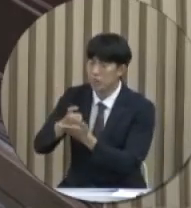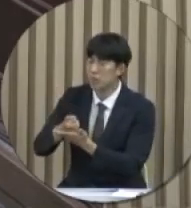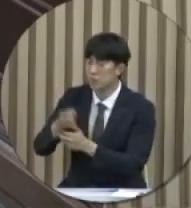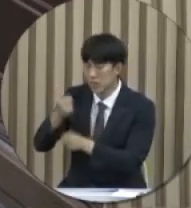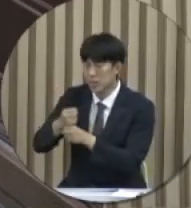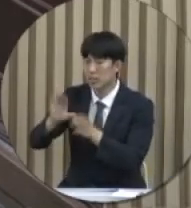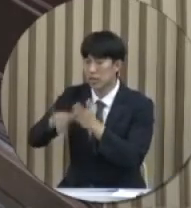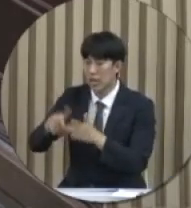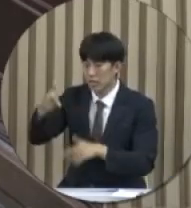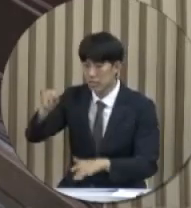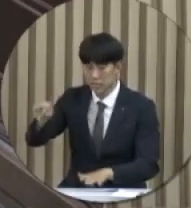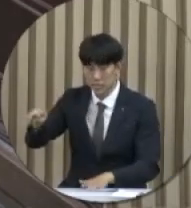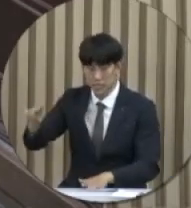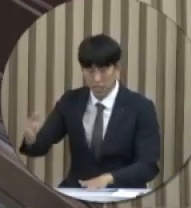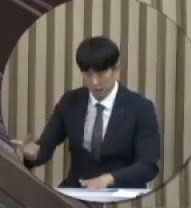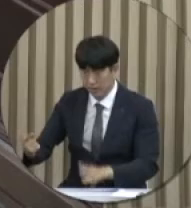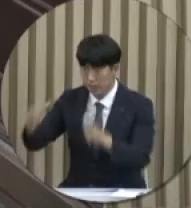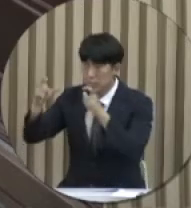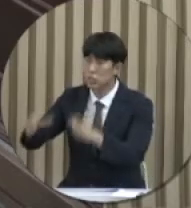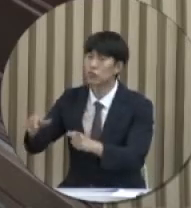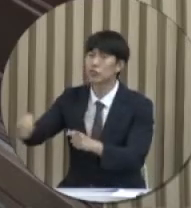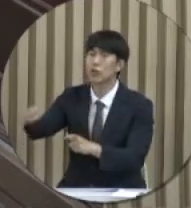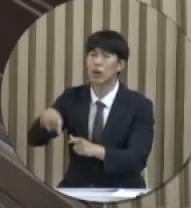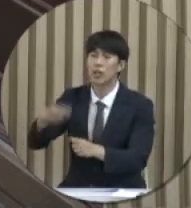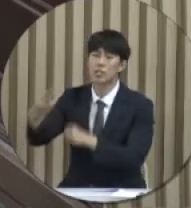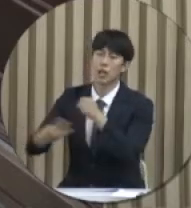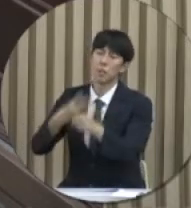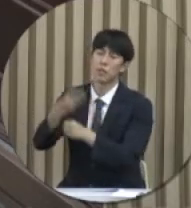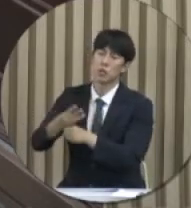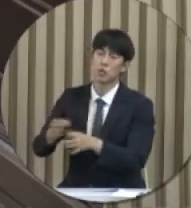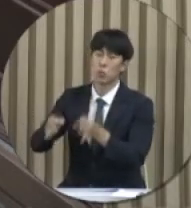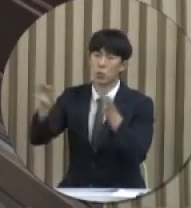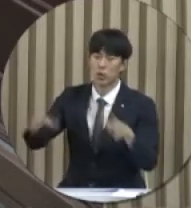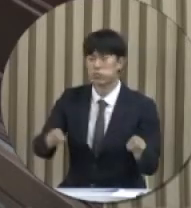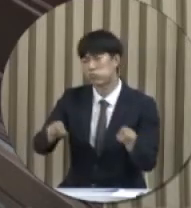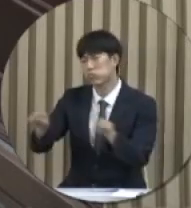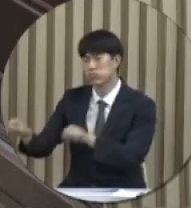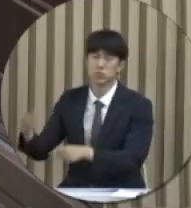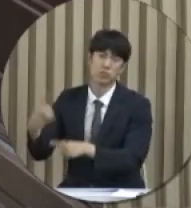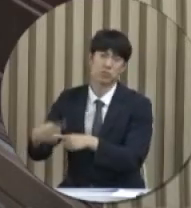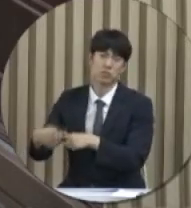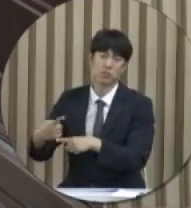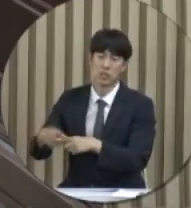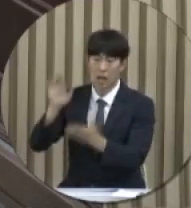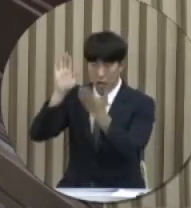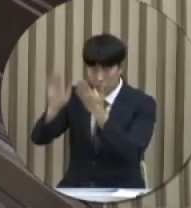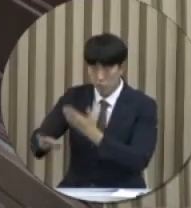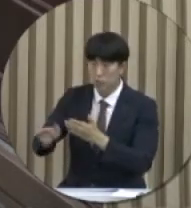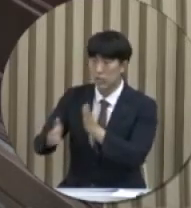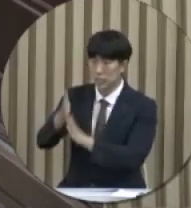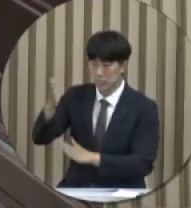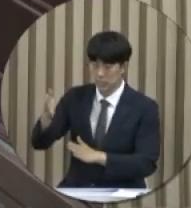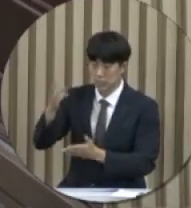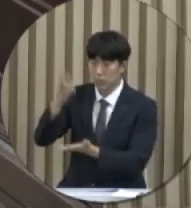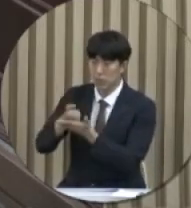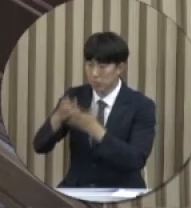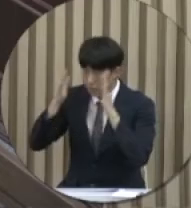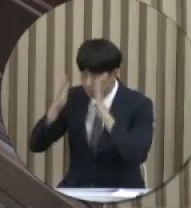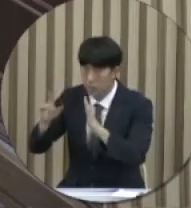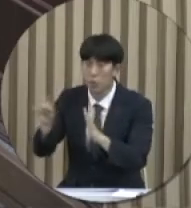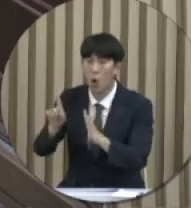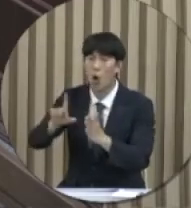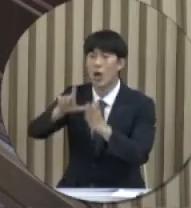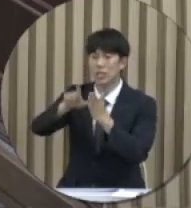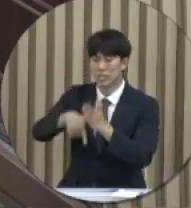기산지구 하나만 봐도 지금 3년 동안 표류하는 것처럼 됩니다. 앞으로의 시의 정책 방향은 시간을 갖고